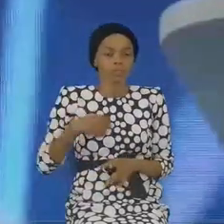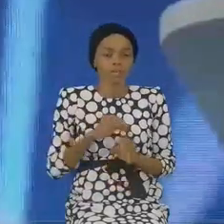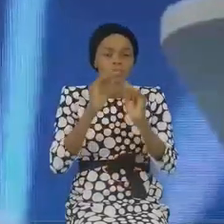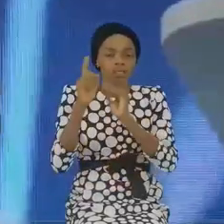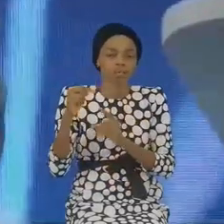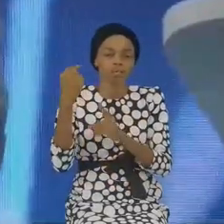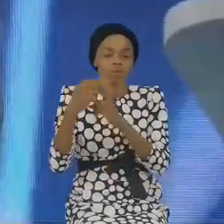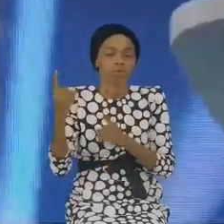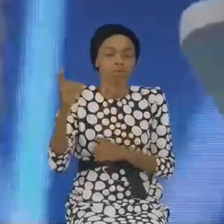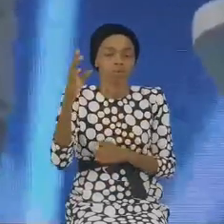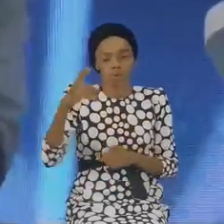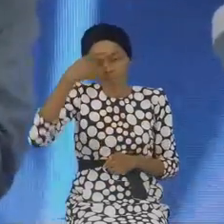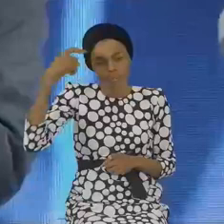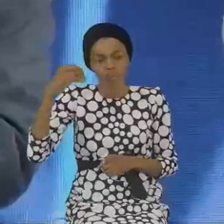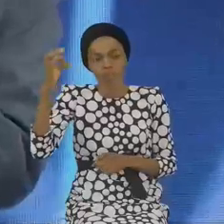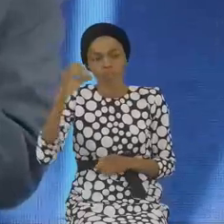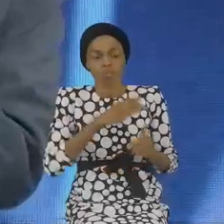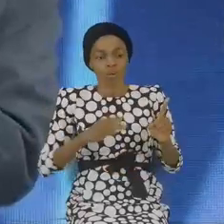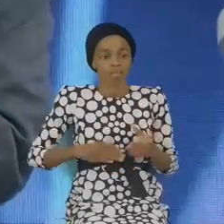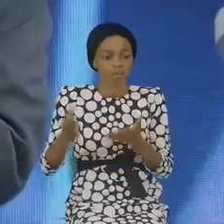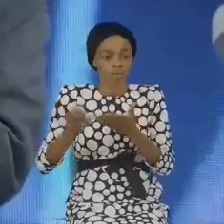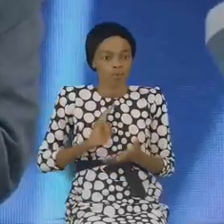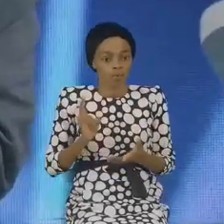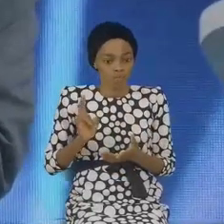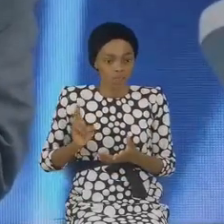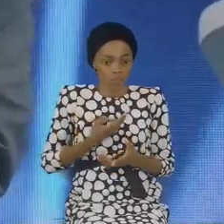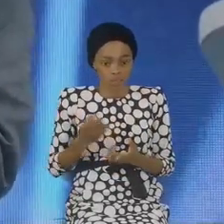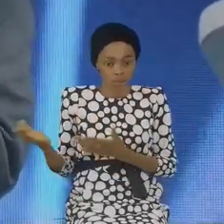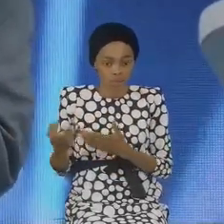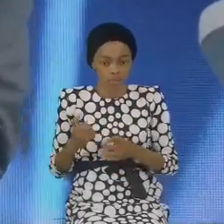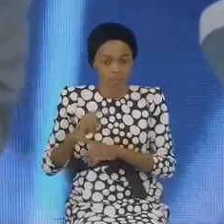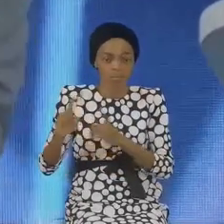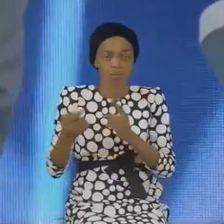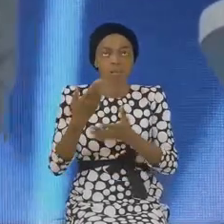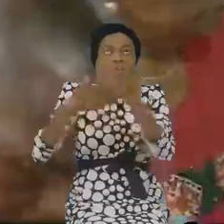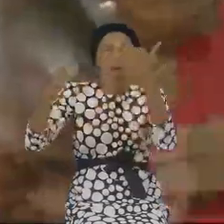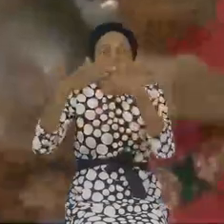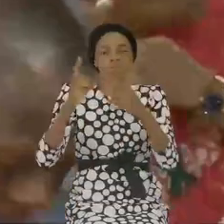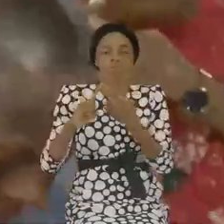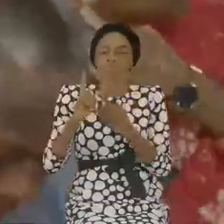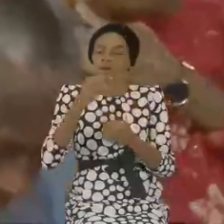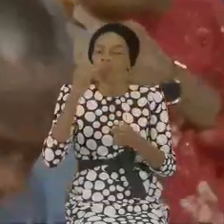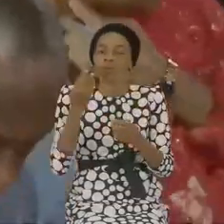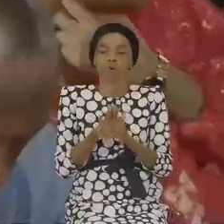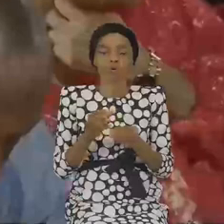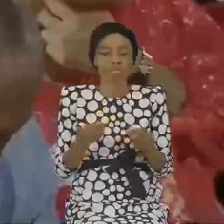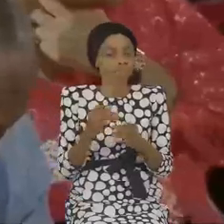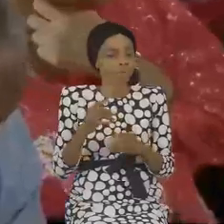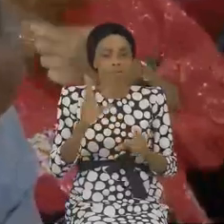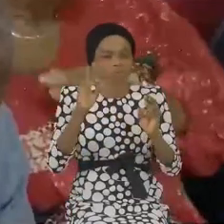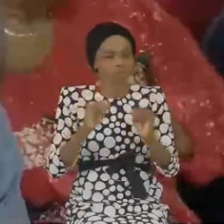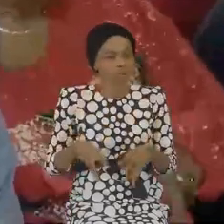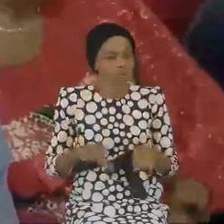Christ veut que nous les amenions au ciel et que nous les amenions à la terre promise. Et ce n'est pas possible de le faire sans